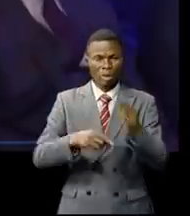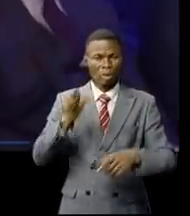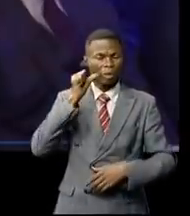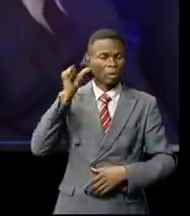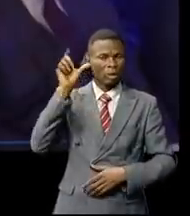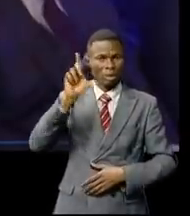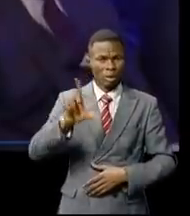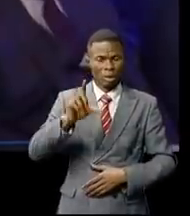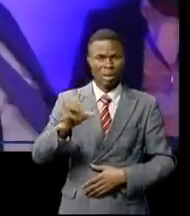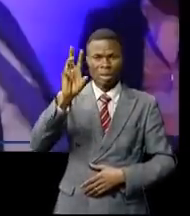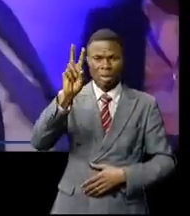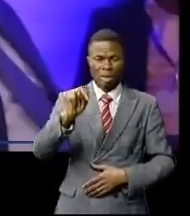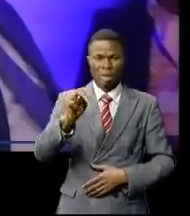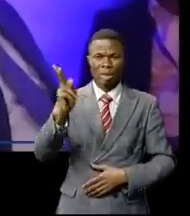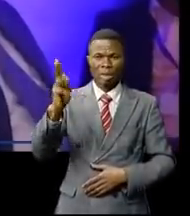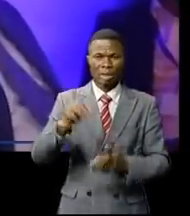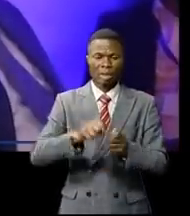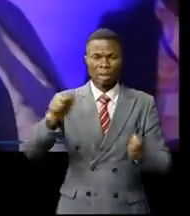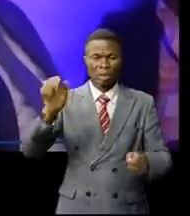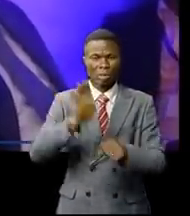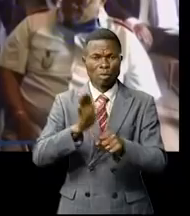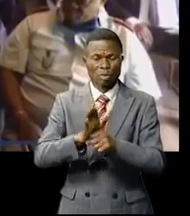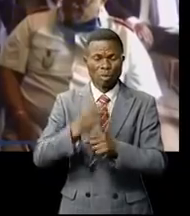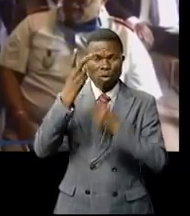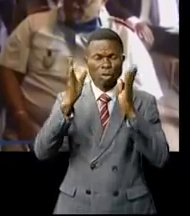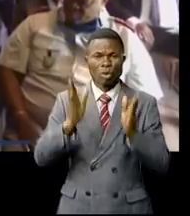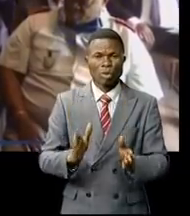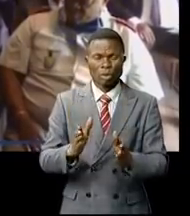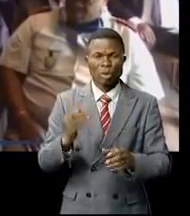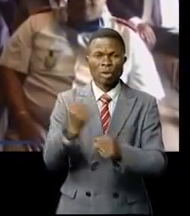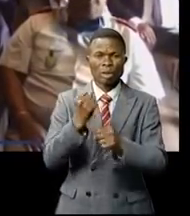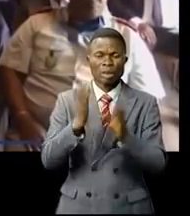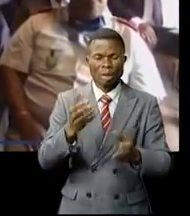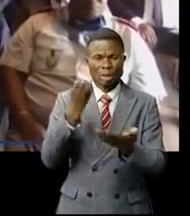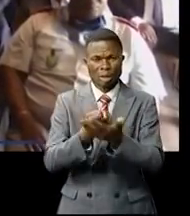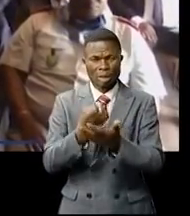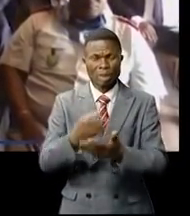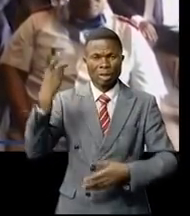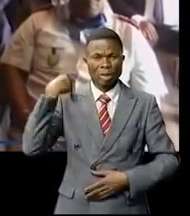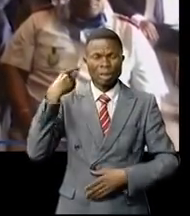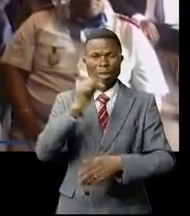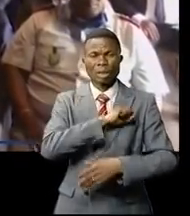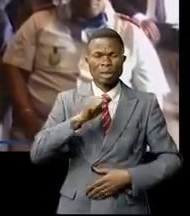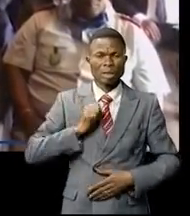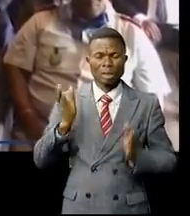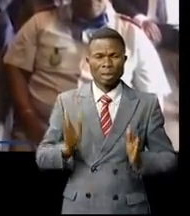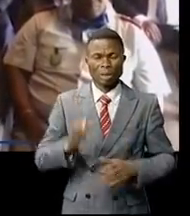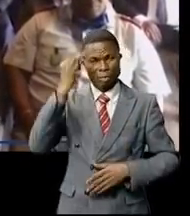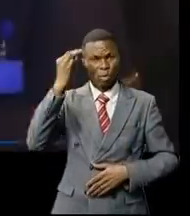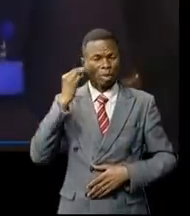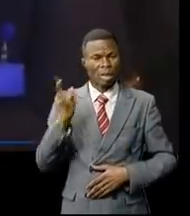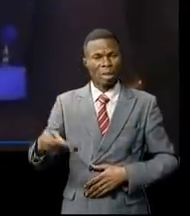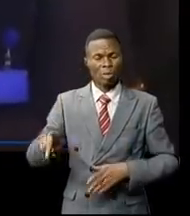puis à 30 km de collodi plusieurs professionnels du tourisme les opérateurs économiques les députés les sénateurs les ministres ministre